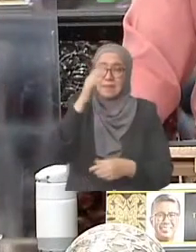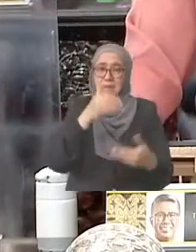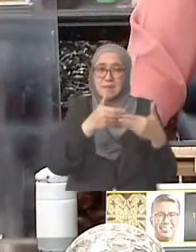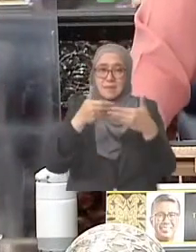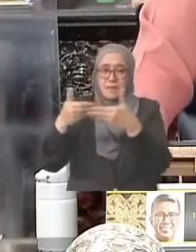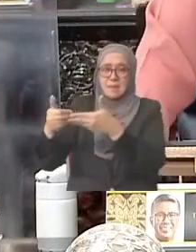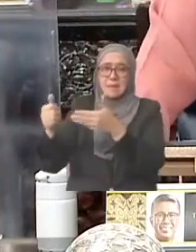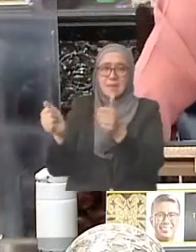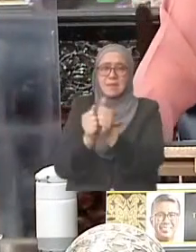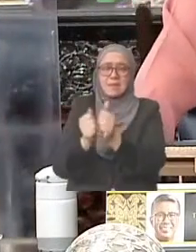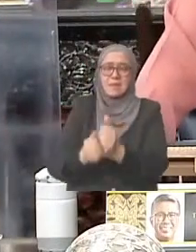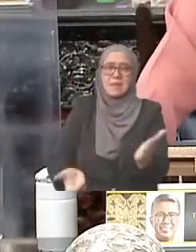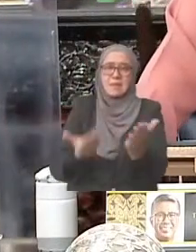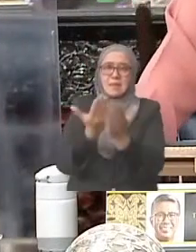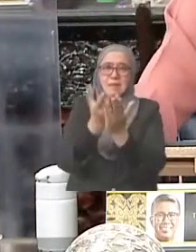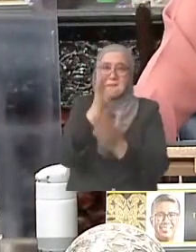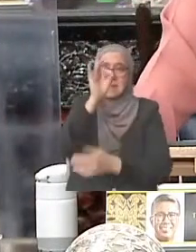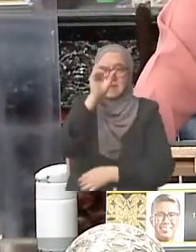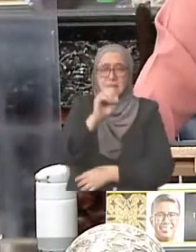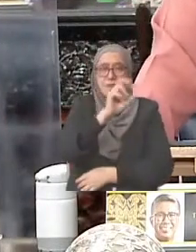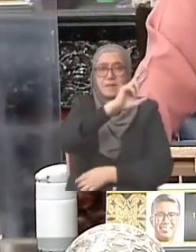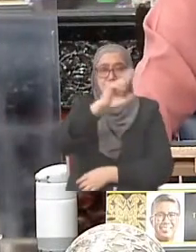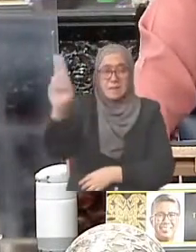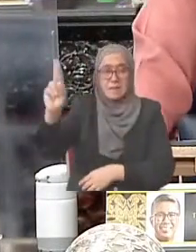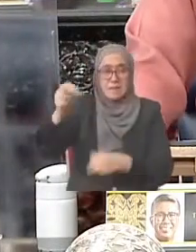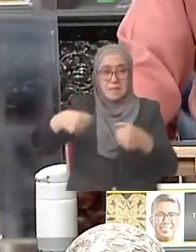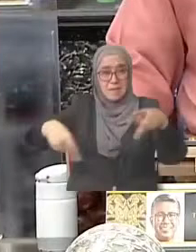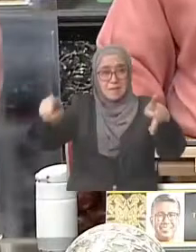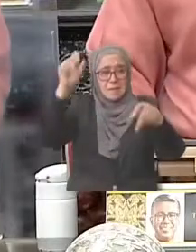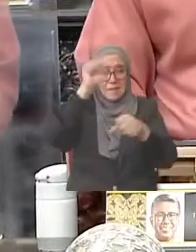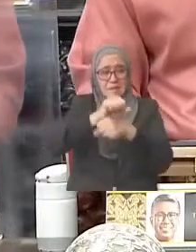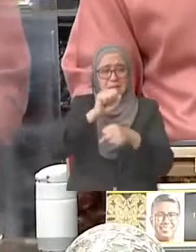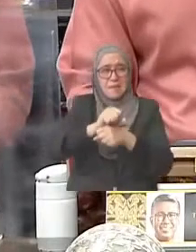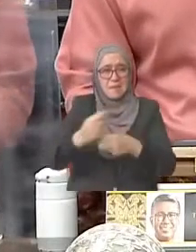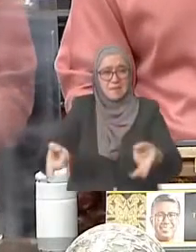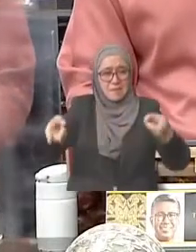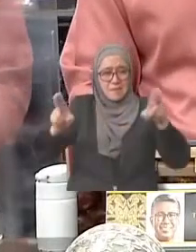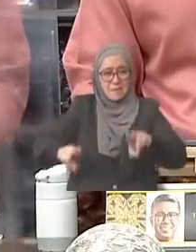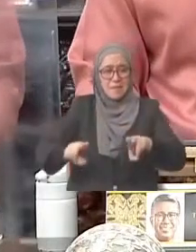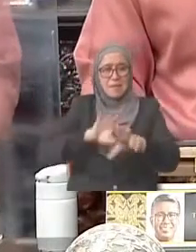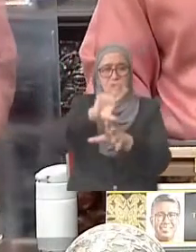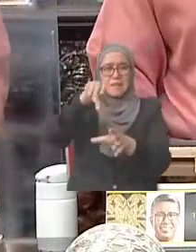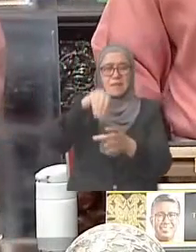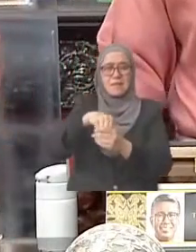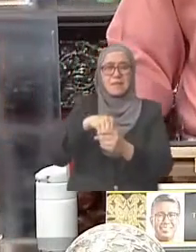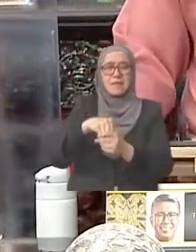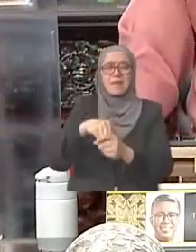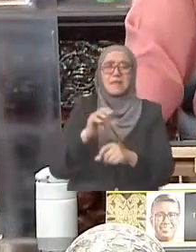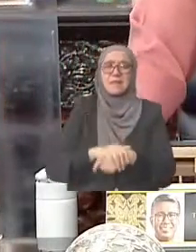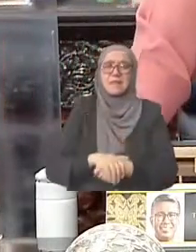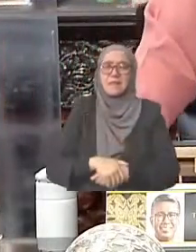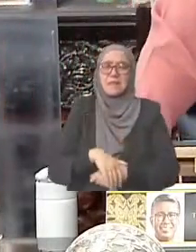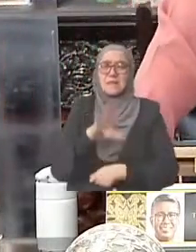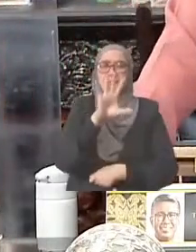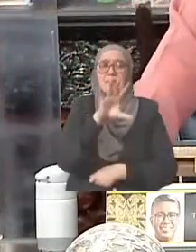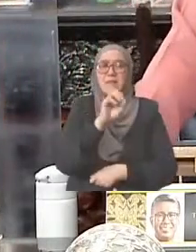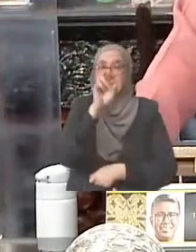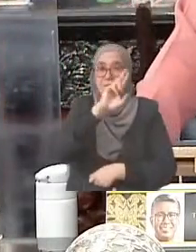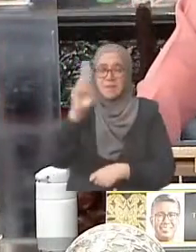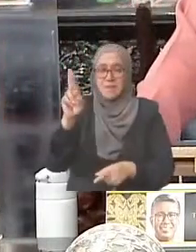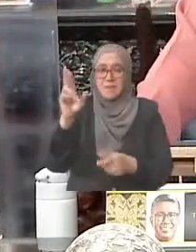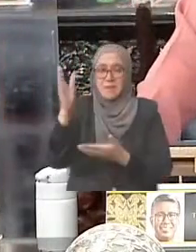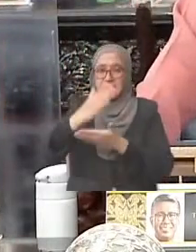Rp80.000 peluang pekerjaan secara kontrak merangkumi 50.000 pekerjaan dalam sektor awam dan 30ribu